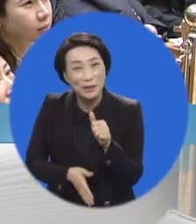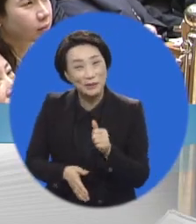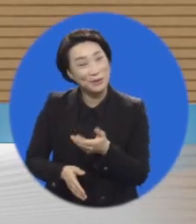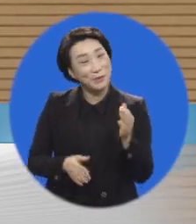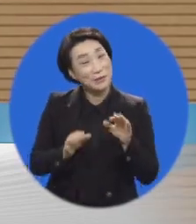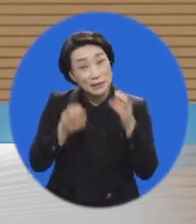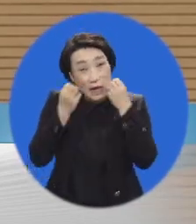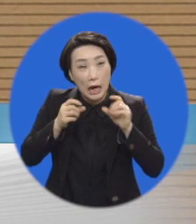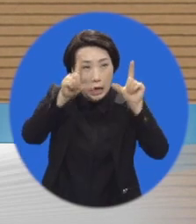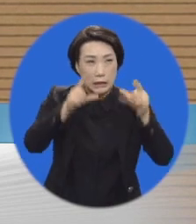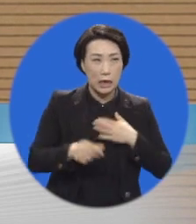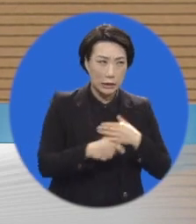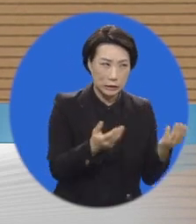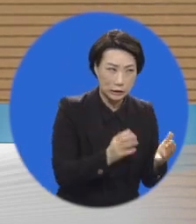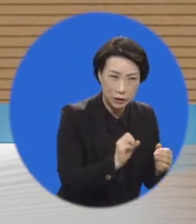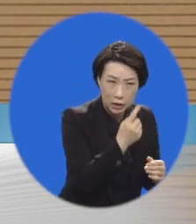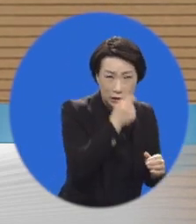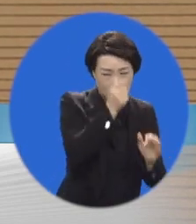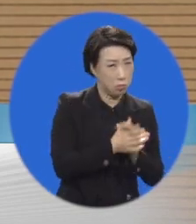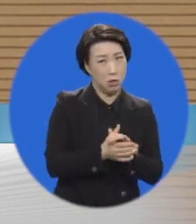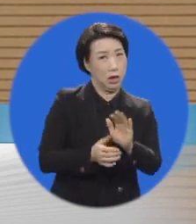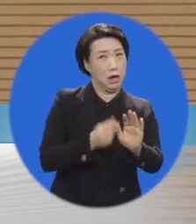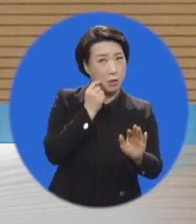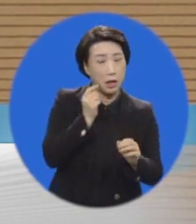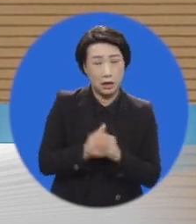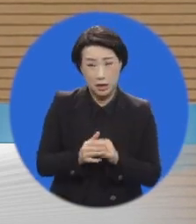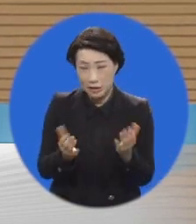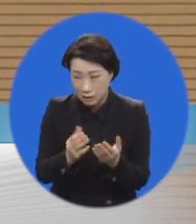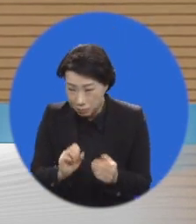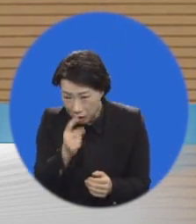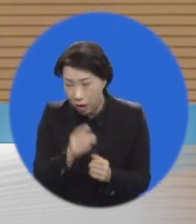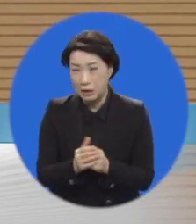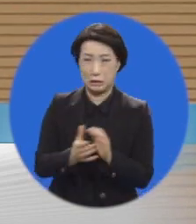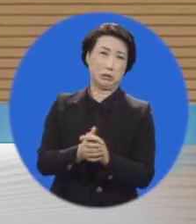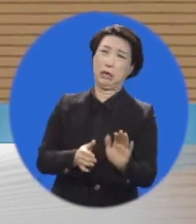새해는 이것 때문에 기도 못하고 저것 때문에 못하고 뭐 때문에 못하고 뭐 때문에 못하고